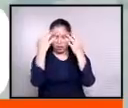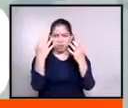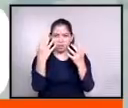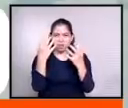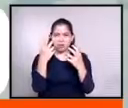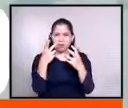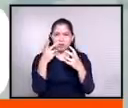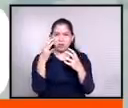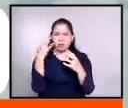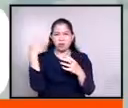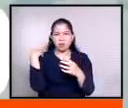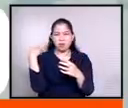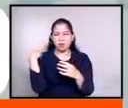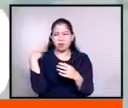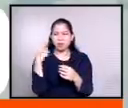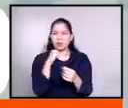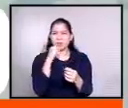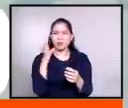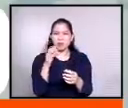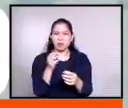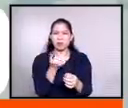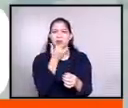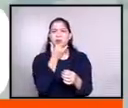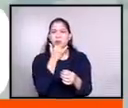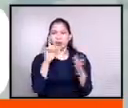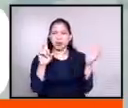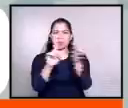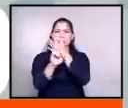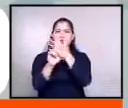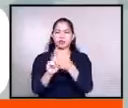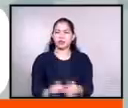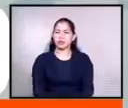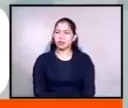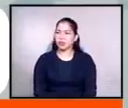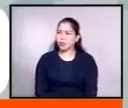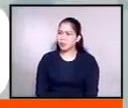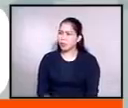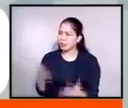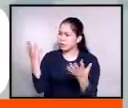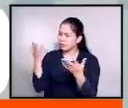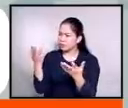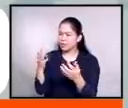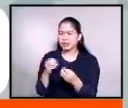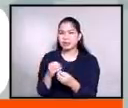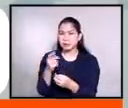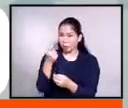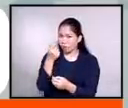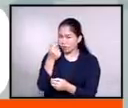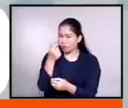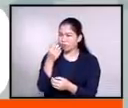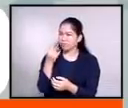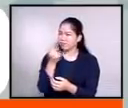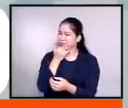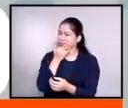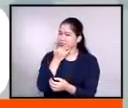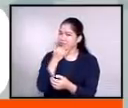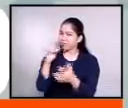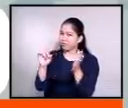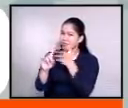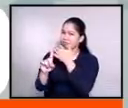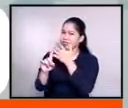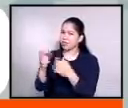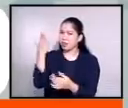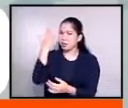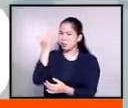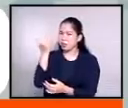daw po, sir, sinasampal daw po. Sa konting pagkakamali, sinasampal siya. Bakit to